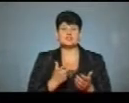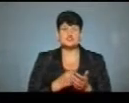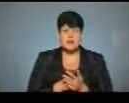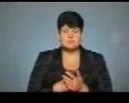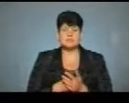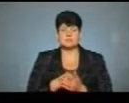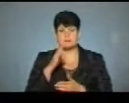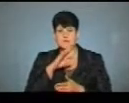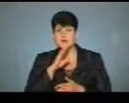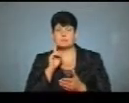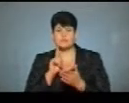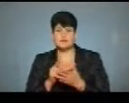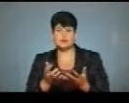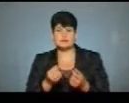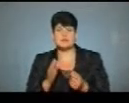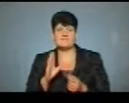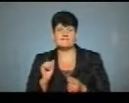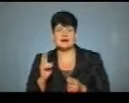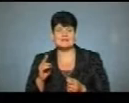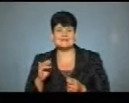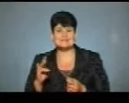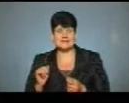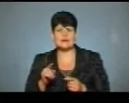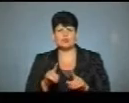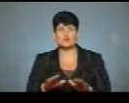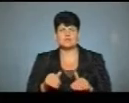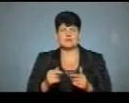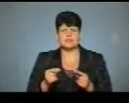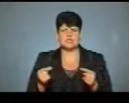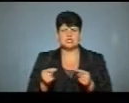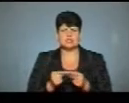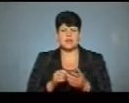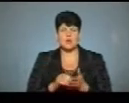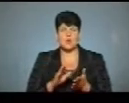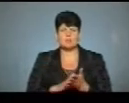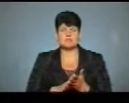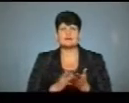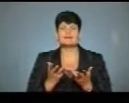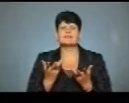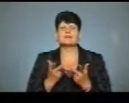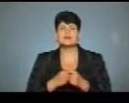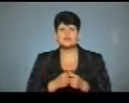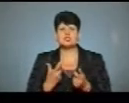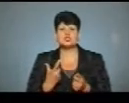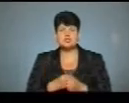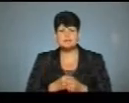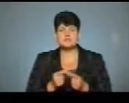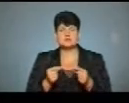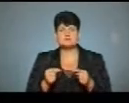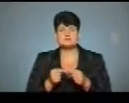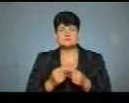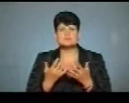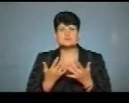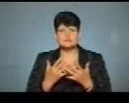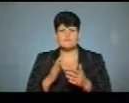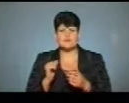повинні отримати вакцину і так далі. Воно дає чіткий облік кількості щеплень, чіткий облік кількості